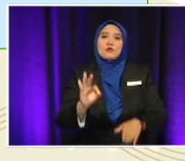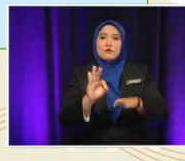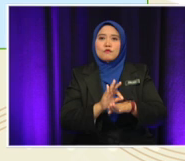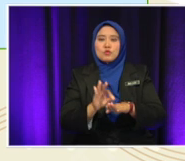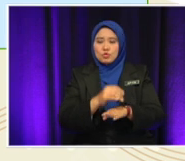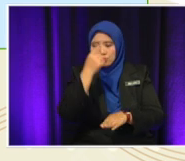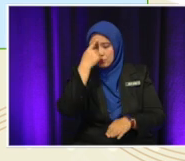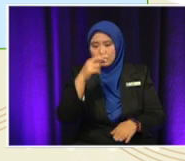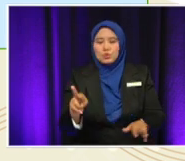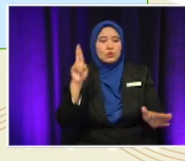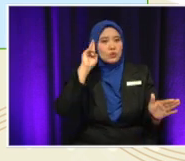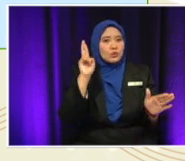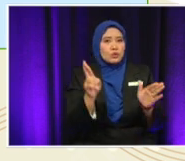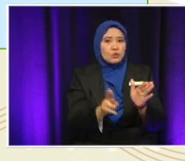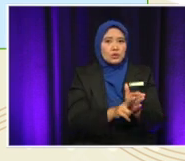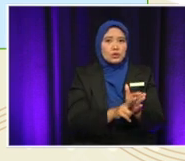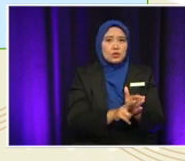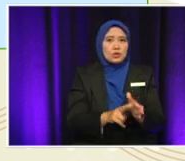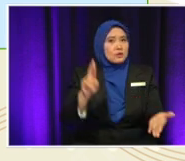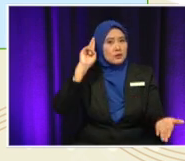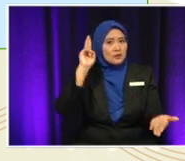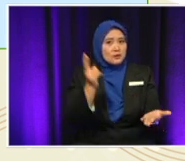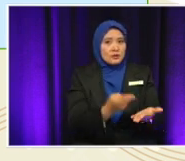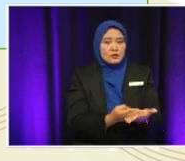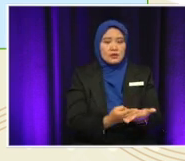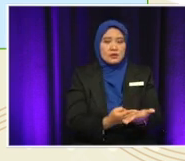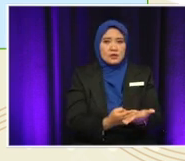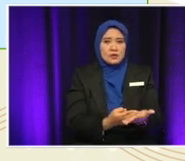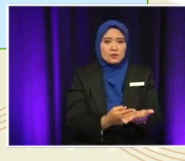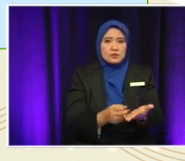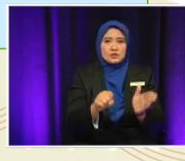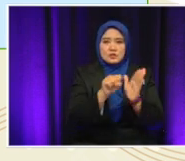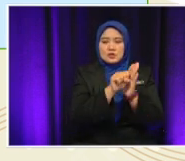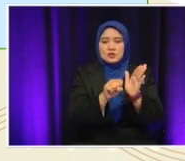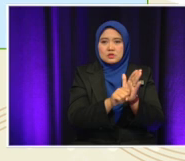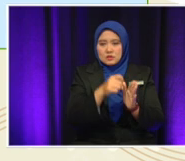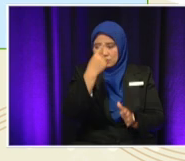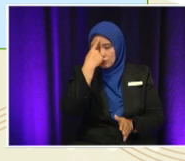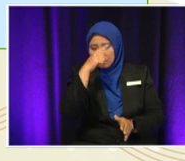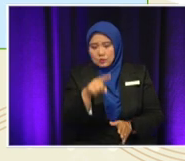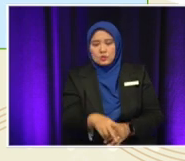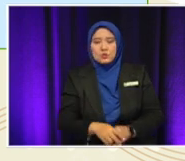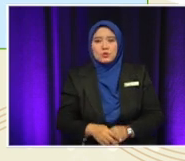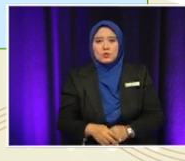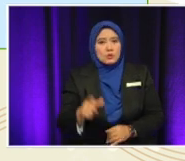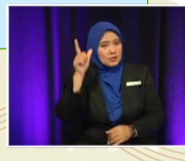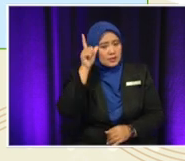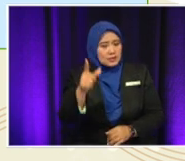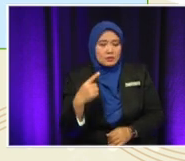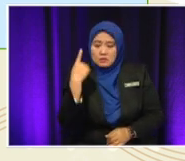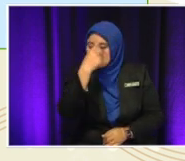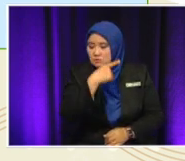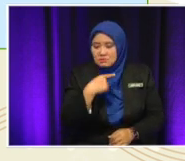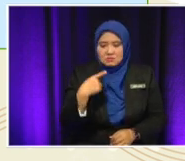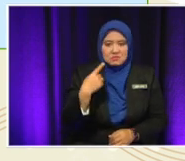merekam supaya menampakkan ekspresi muka tentu sekali salah-salah muka dengan